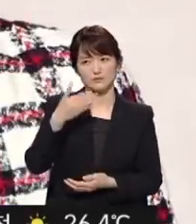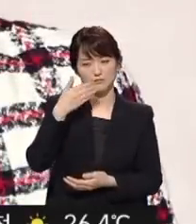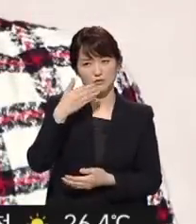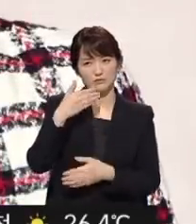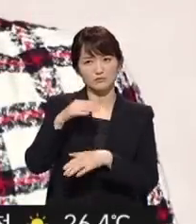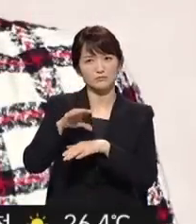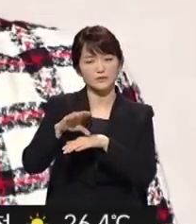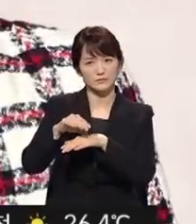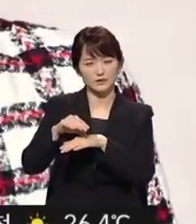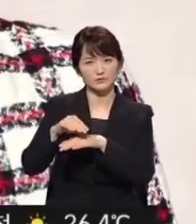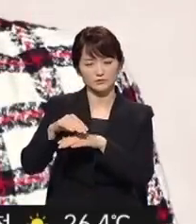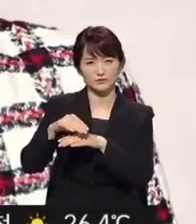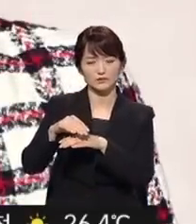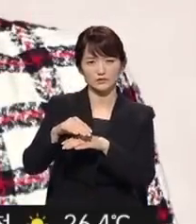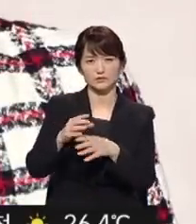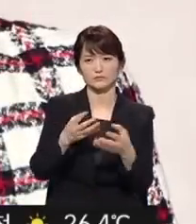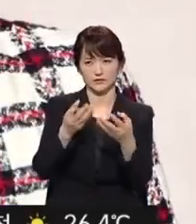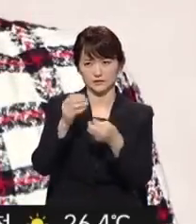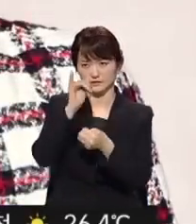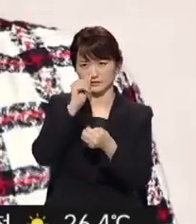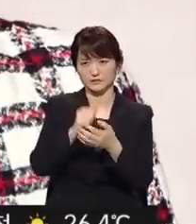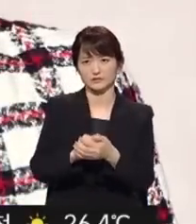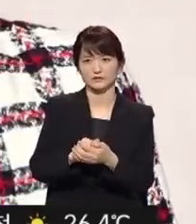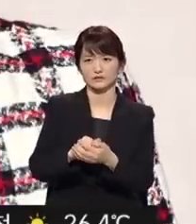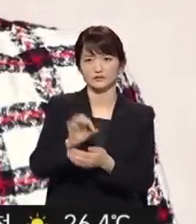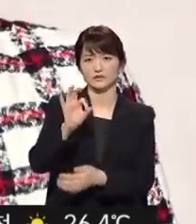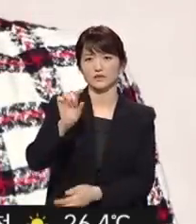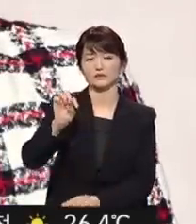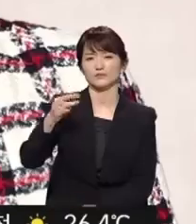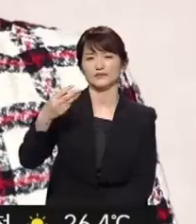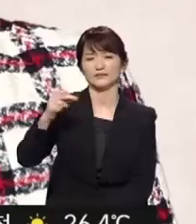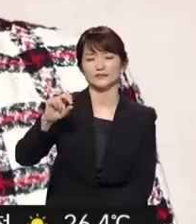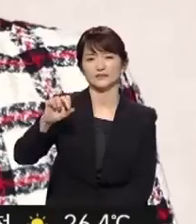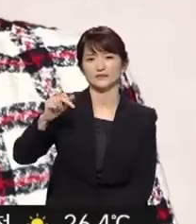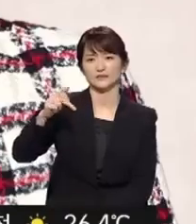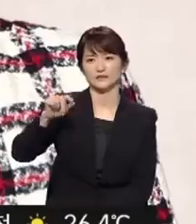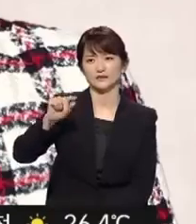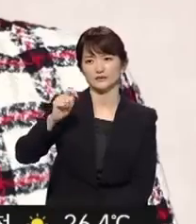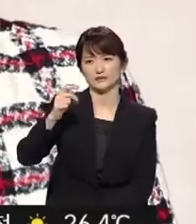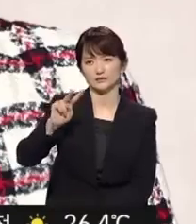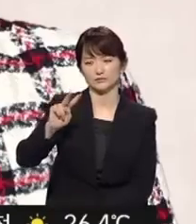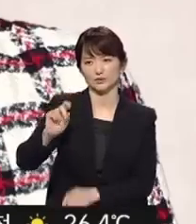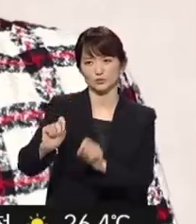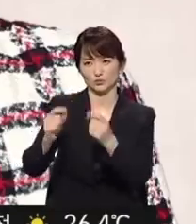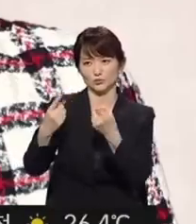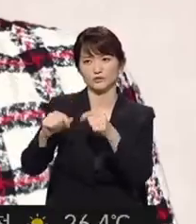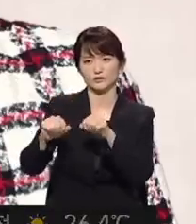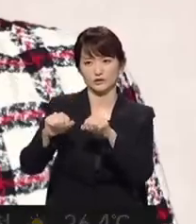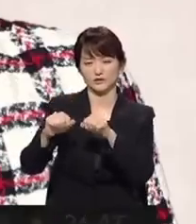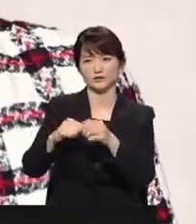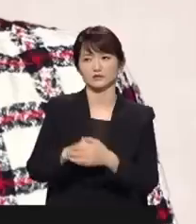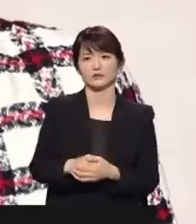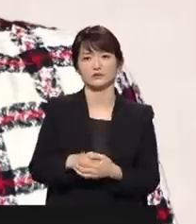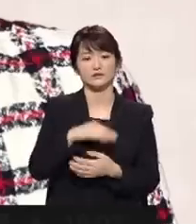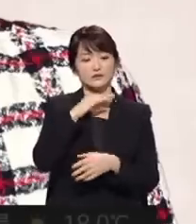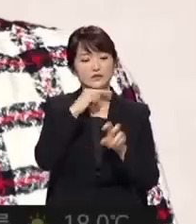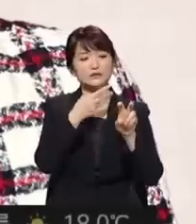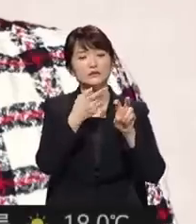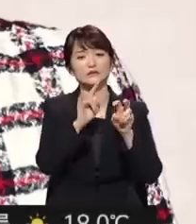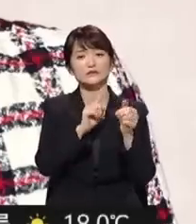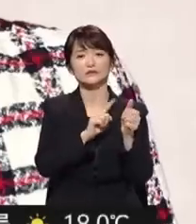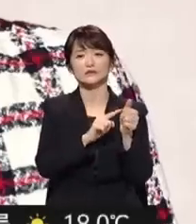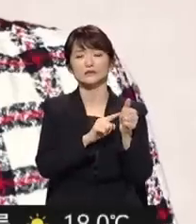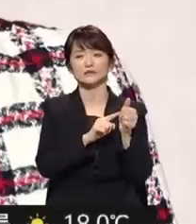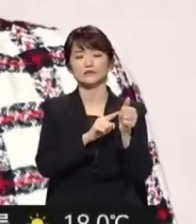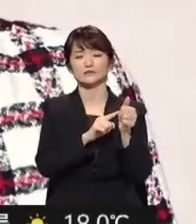것 같아요. 아프리카 TV하고 같이 하면서 먹방을 좀 했었는데, 특히 나이는 좀 수 20대이긴 한데 좀